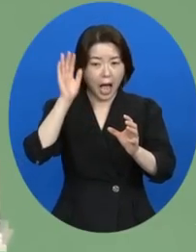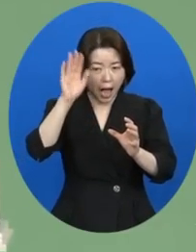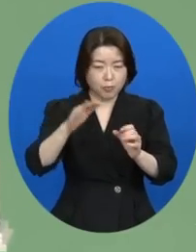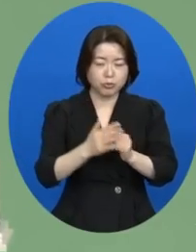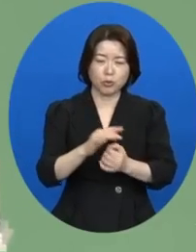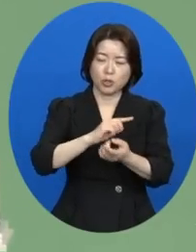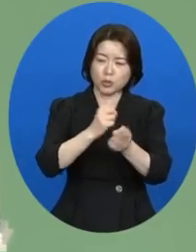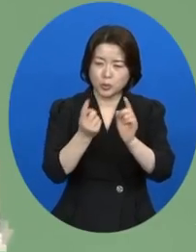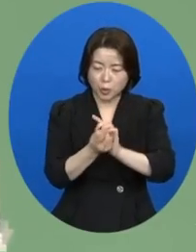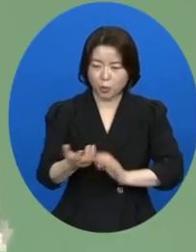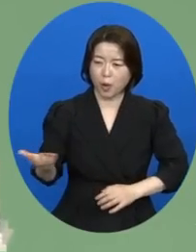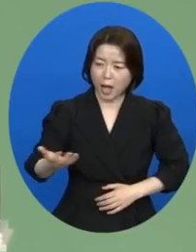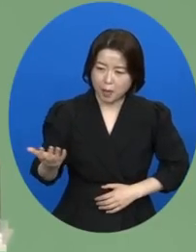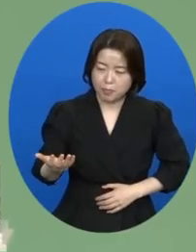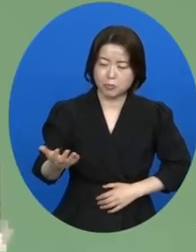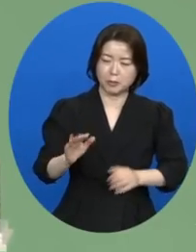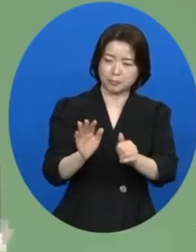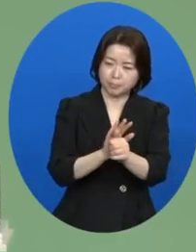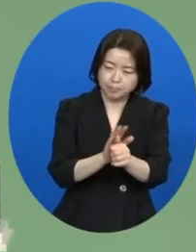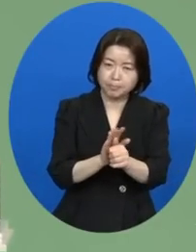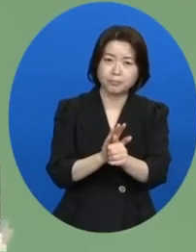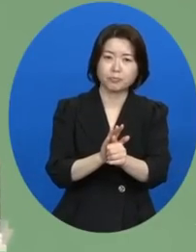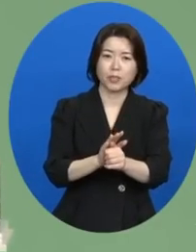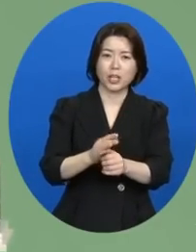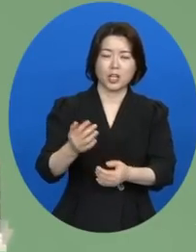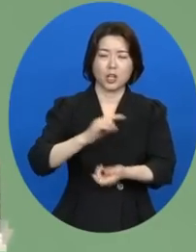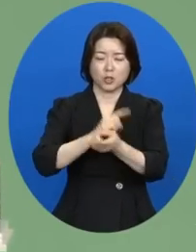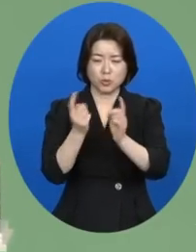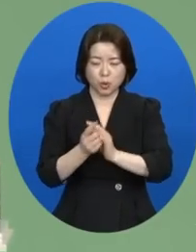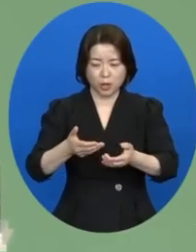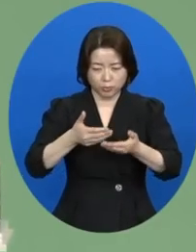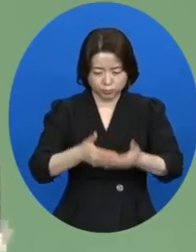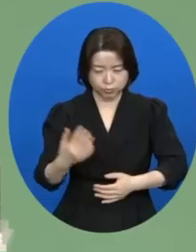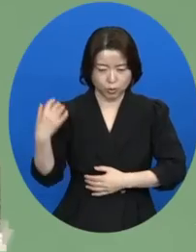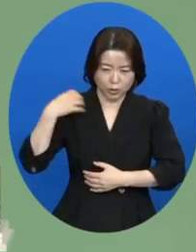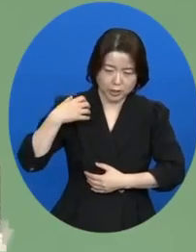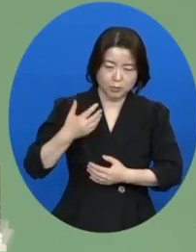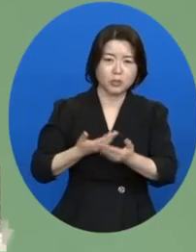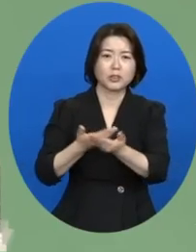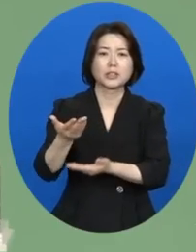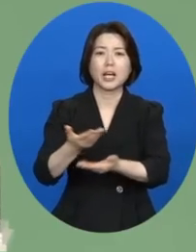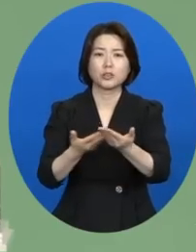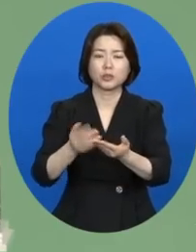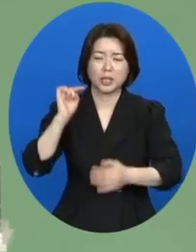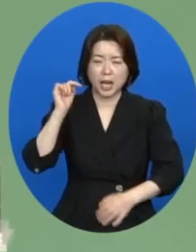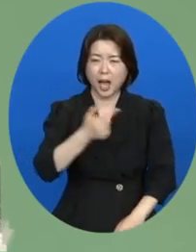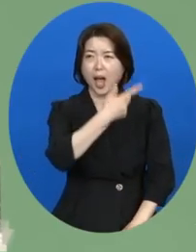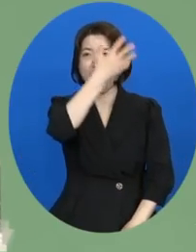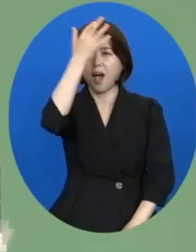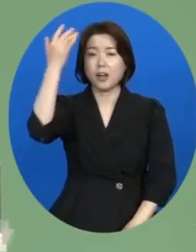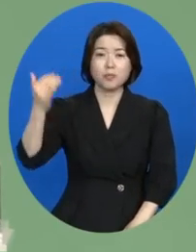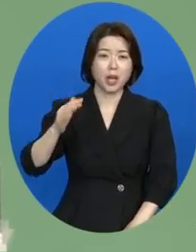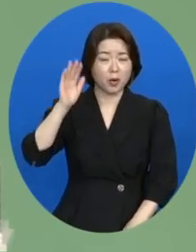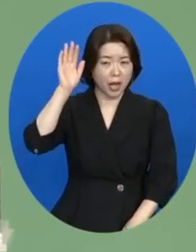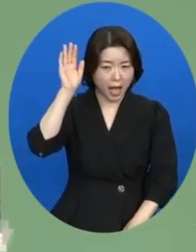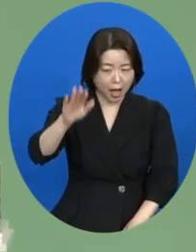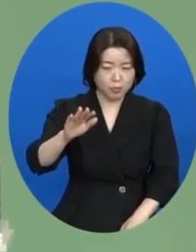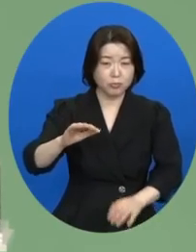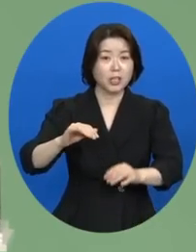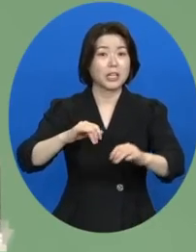아픔을 만져주며 서로의 무거운 짐을 들어주는 아름다운 역사가